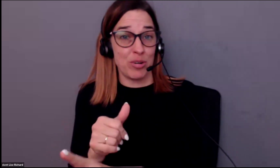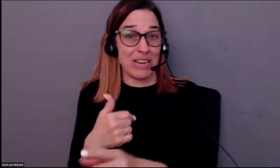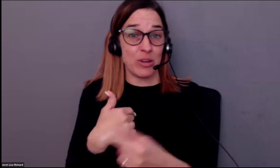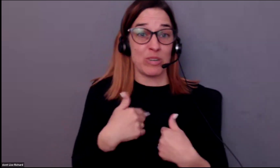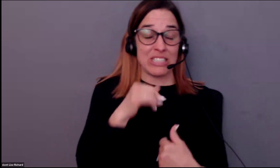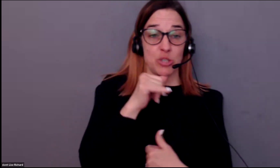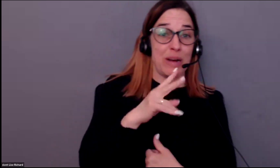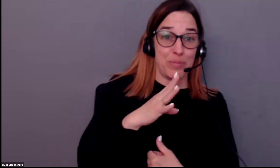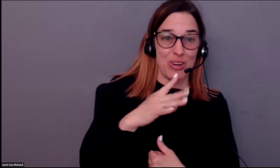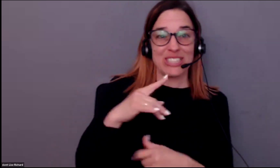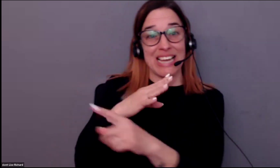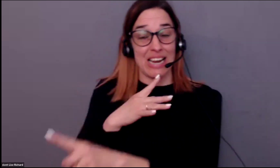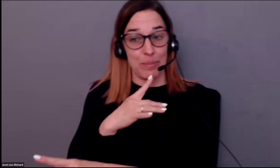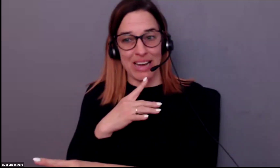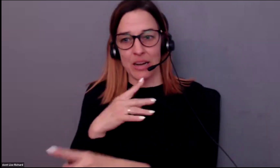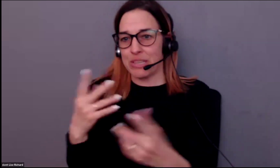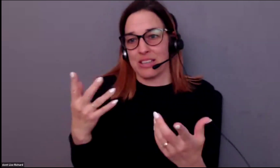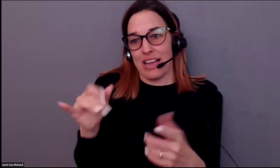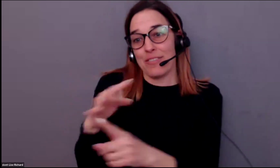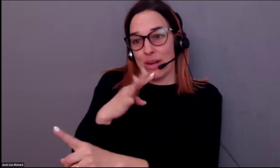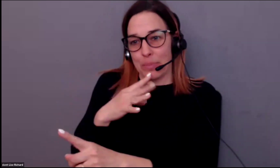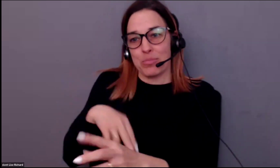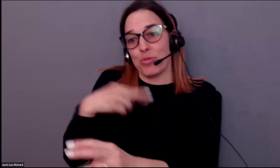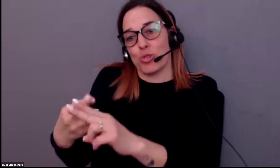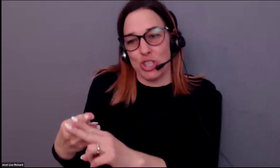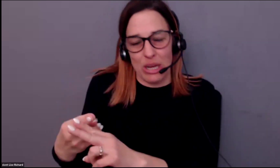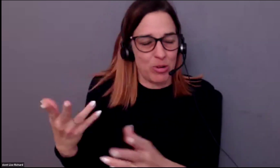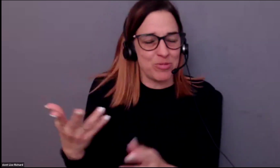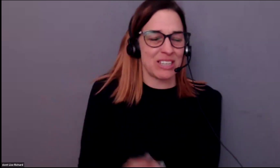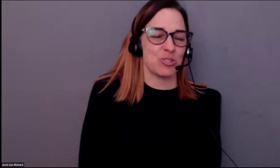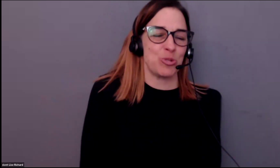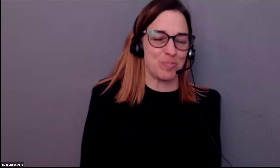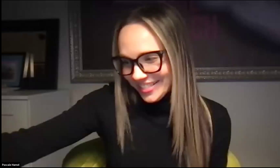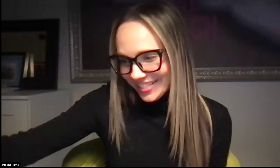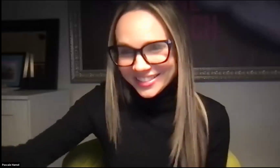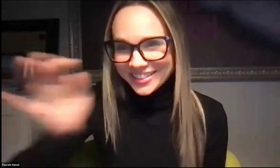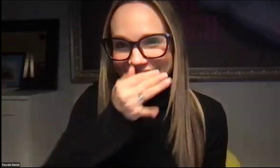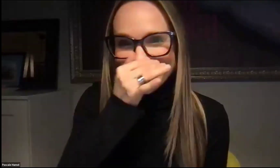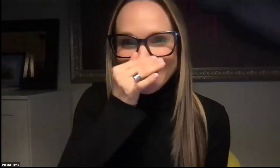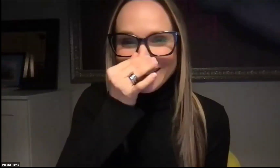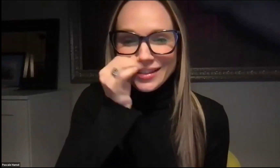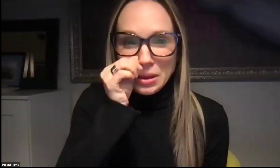parle pas, ben là, moi, si je parle pas, là, c'est elle, elle parle, mais si elle, faut qu'elle Mais, parle, moi, il faut que je réponde. Fait qu'en tout cas, ouais.